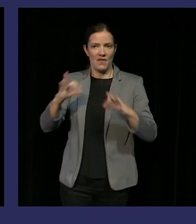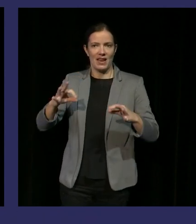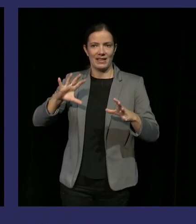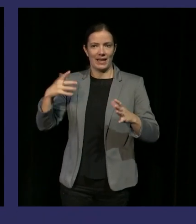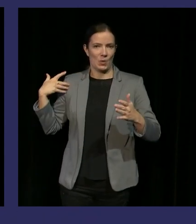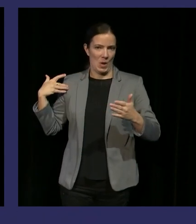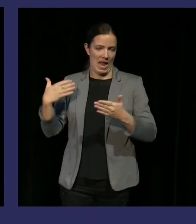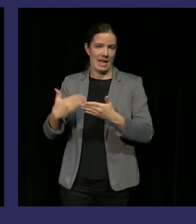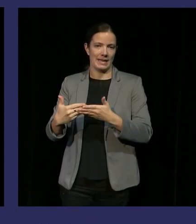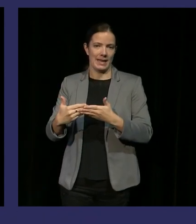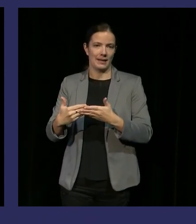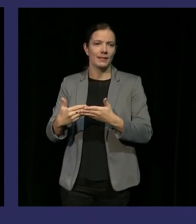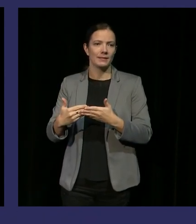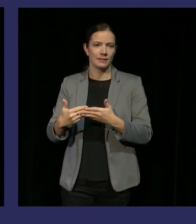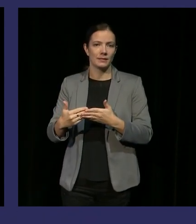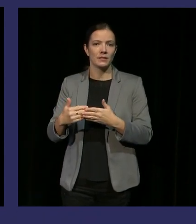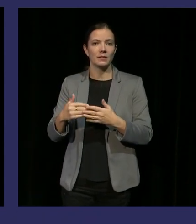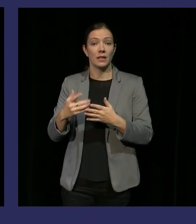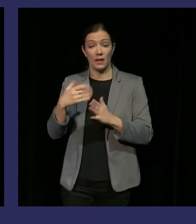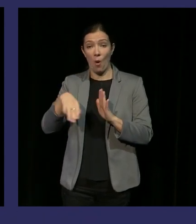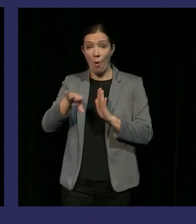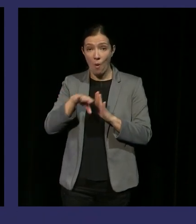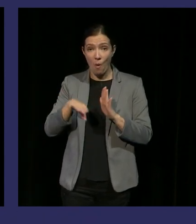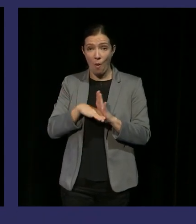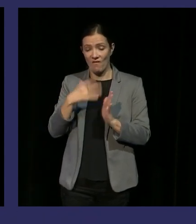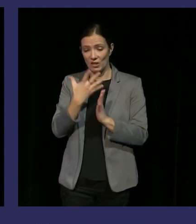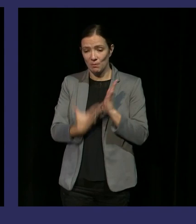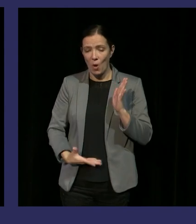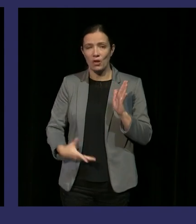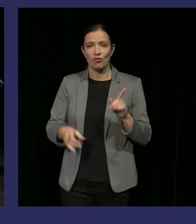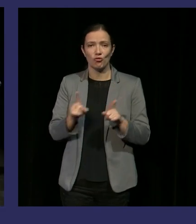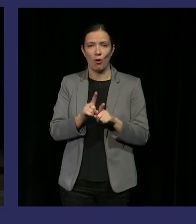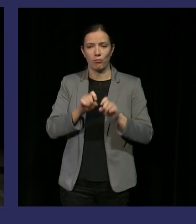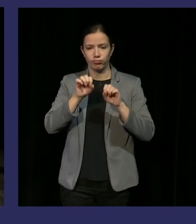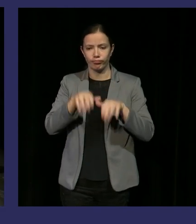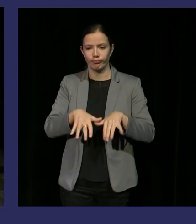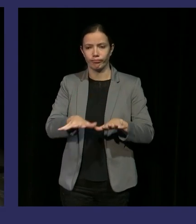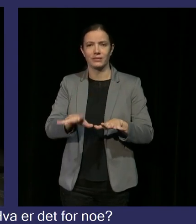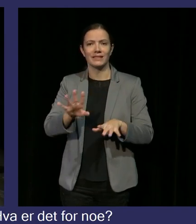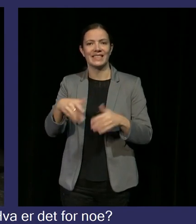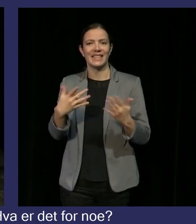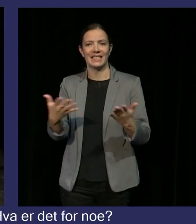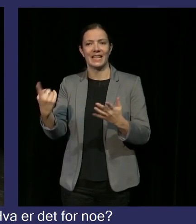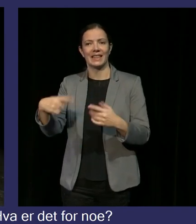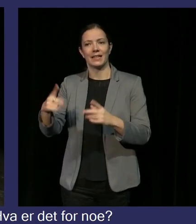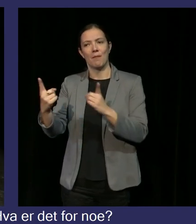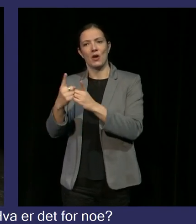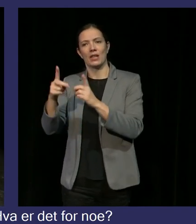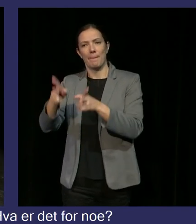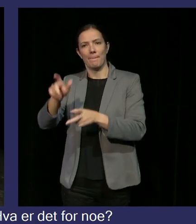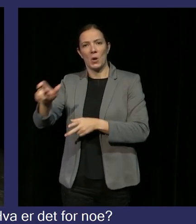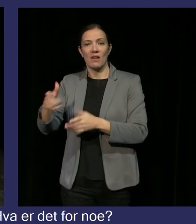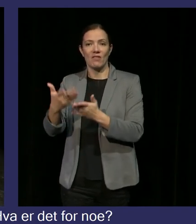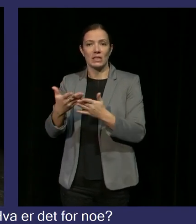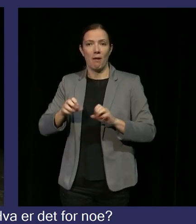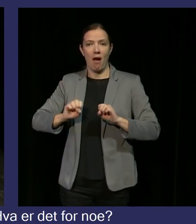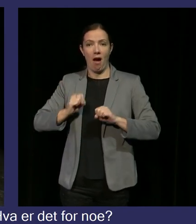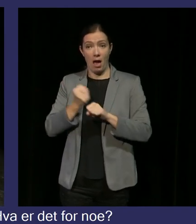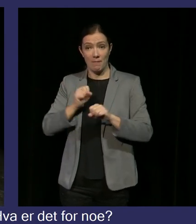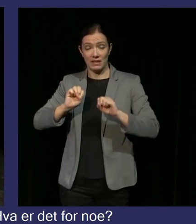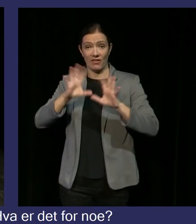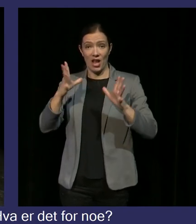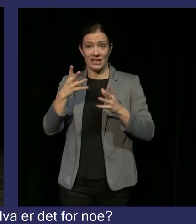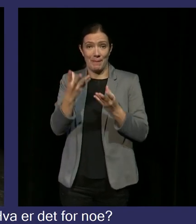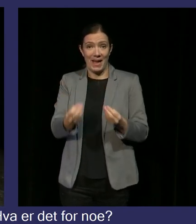lenge. Og det jo ikke sant, det jo lovspråk som tyter ut i tjenestene til brukeren. Vi har jo arbeidsavklaringspenger, ikke sant, i